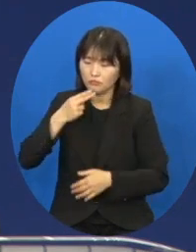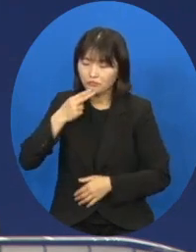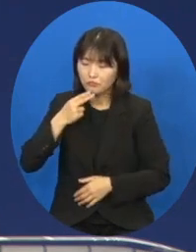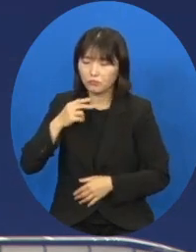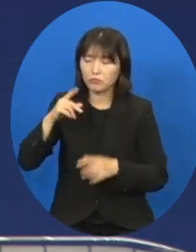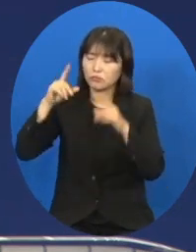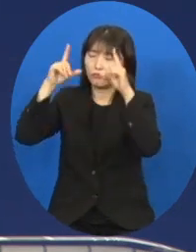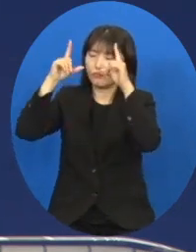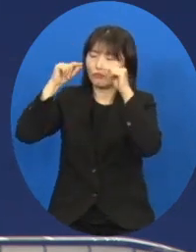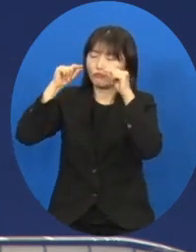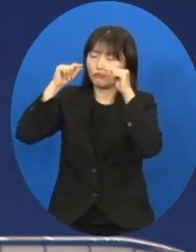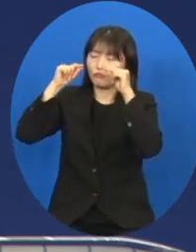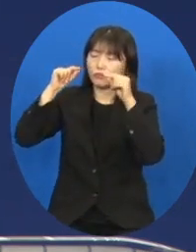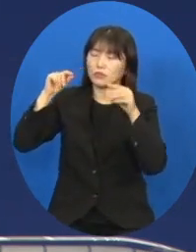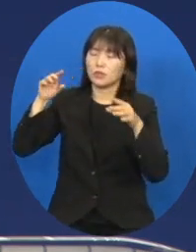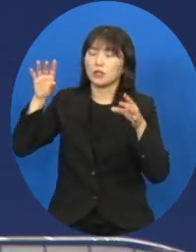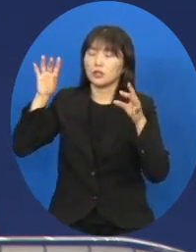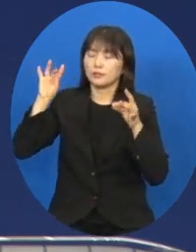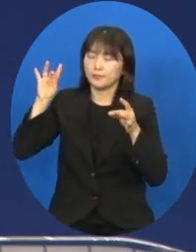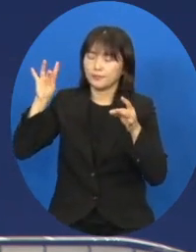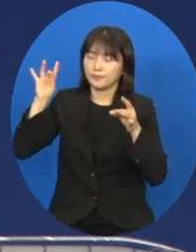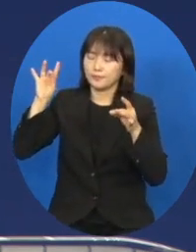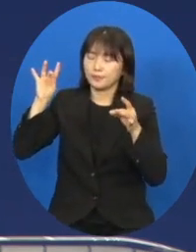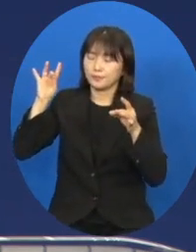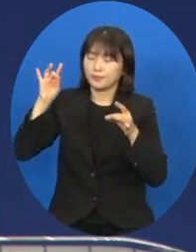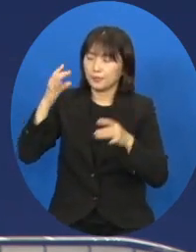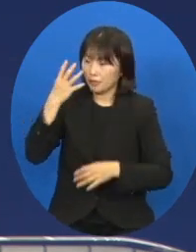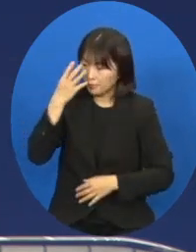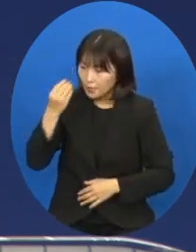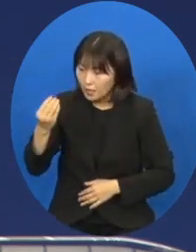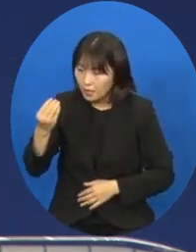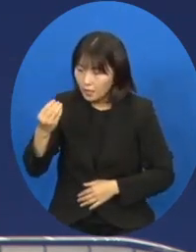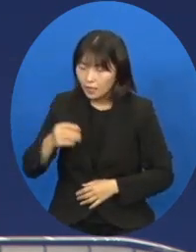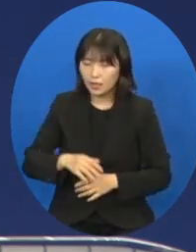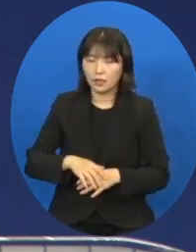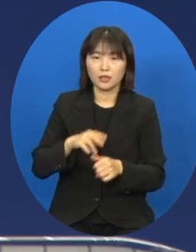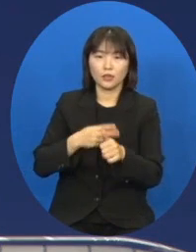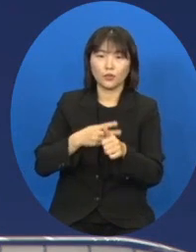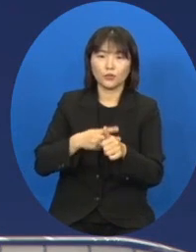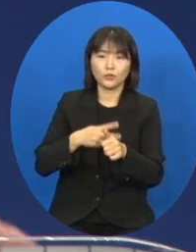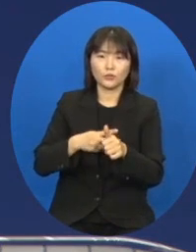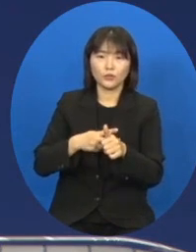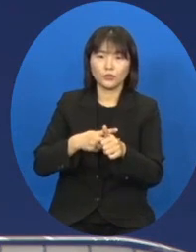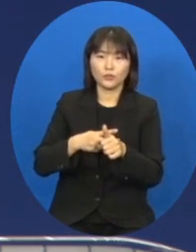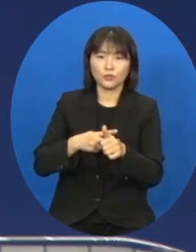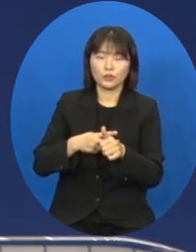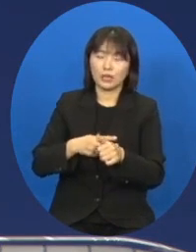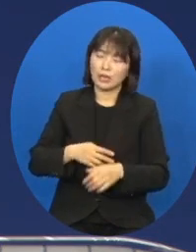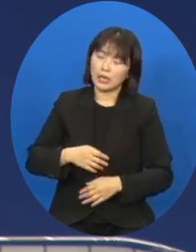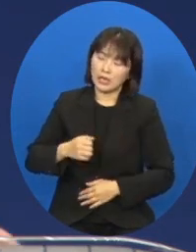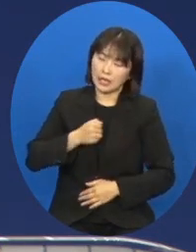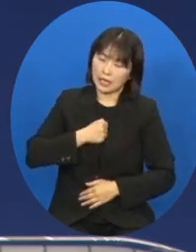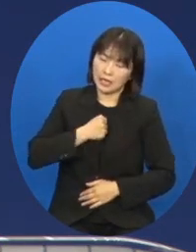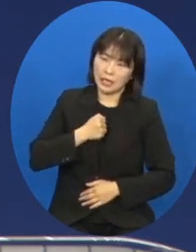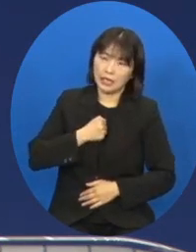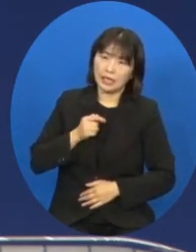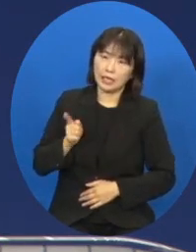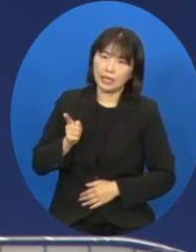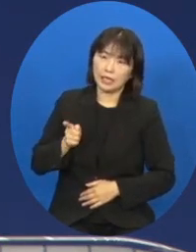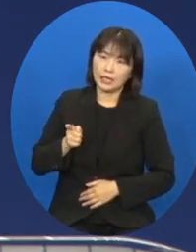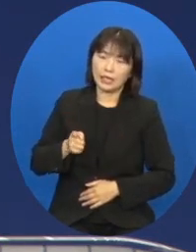눈을 감고 가만히 앉아 있는 것을 보고 시험 감독하는 교수님이 정말 속이 터지는 것